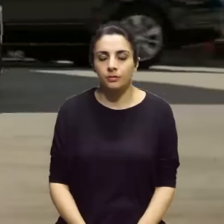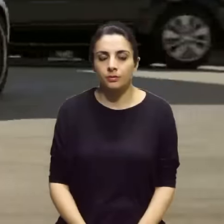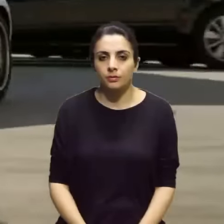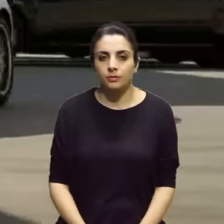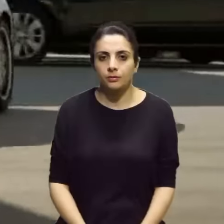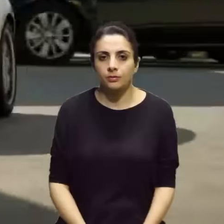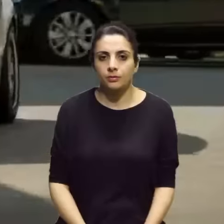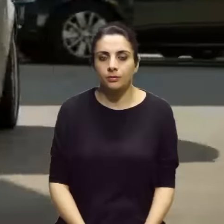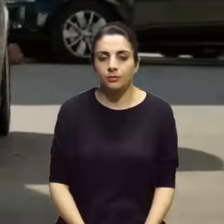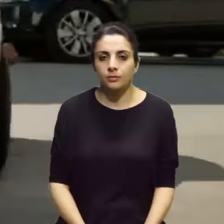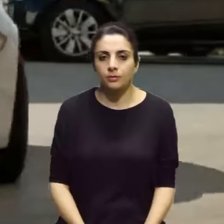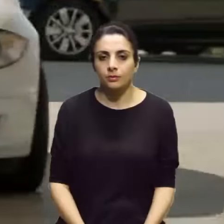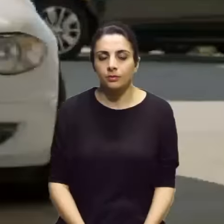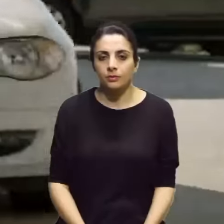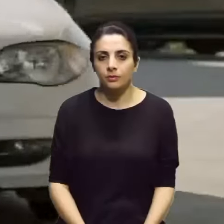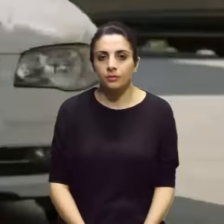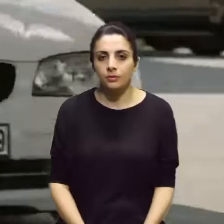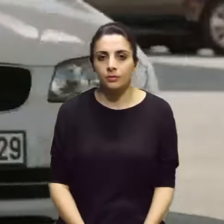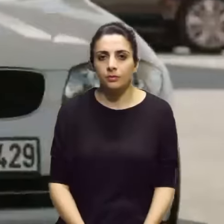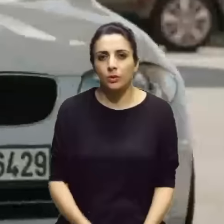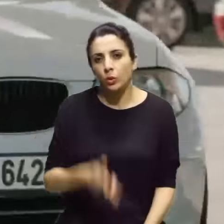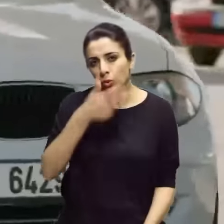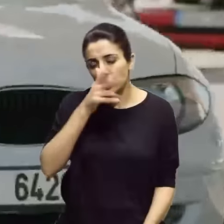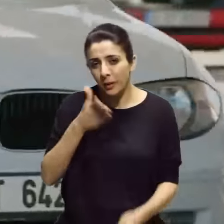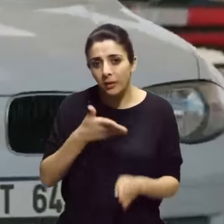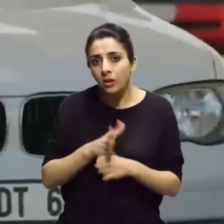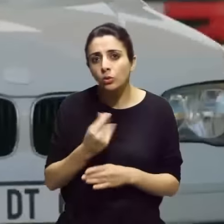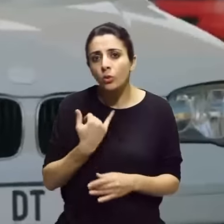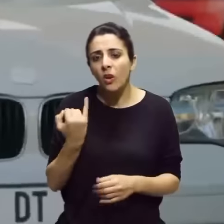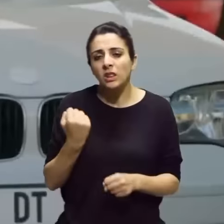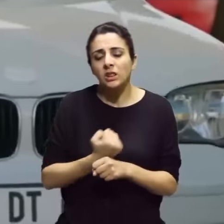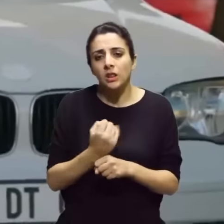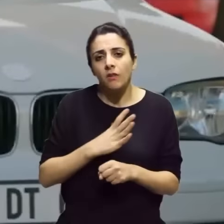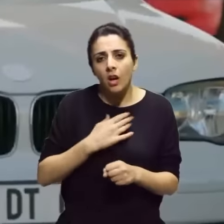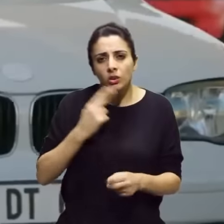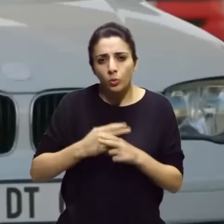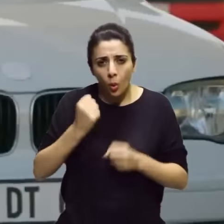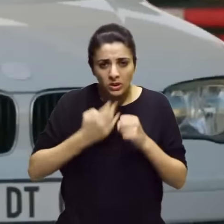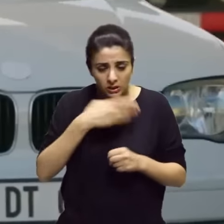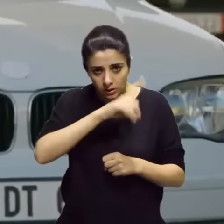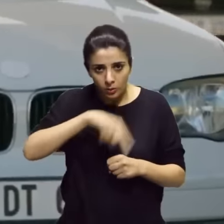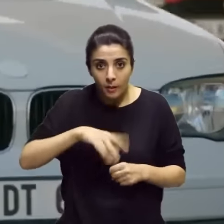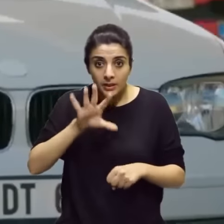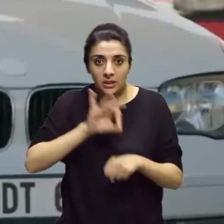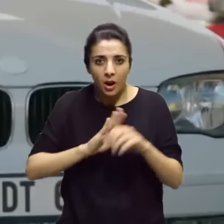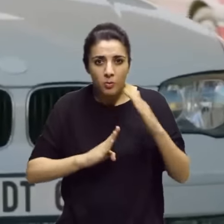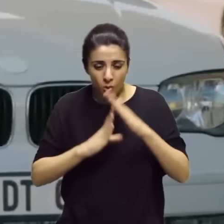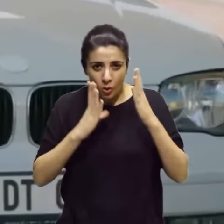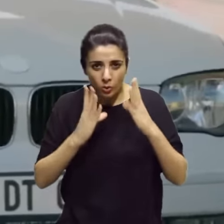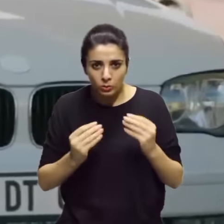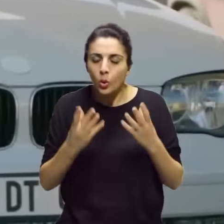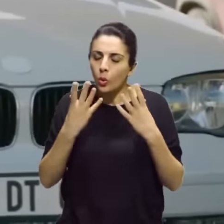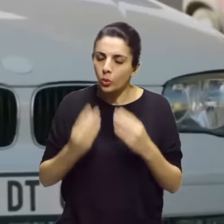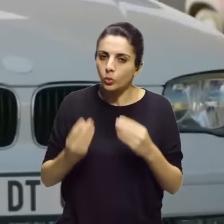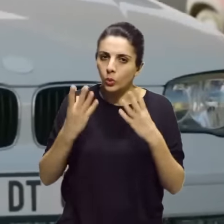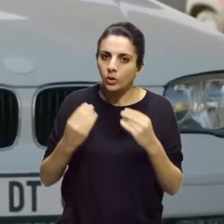Betin arabayı benzinliğe soktu. Ya kusura bakmayın ama gerçekten çok sıkıştım. Koşarak gider gelirim hemen. 5 dakika mola versek olur değil mi Tavuk?